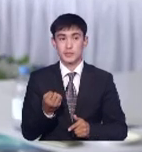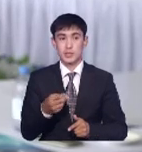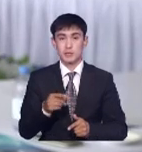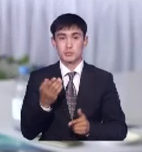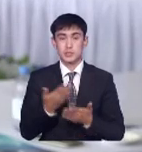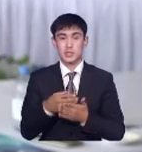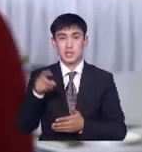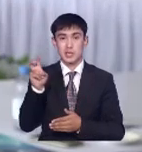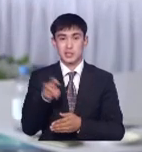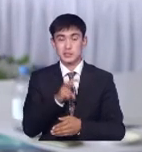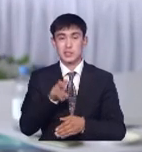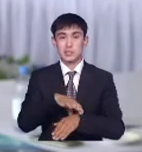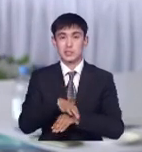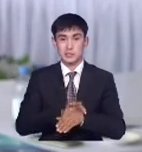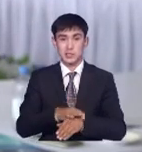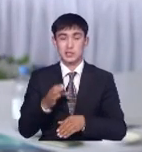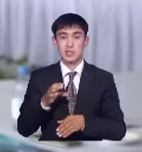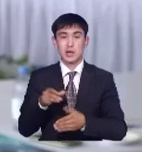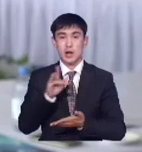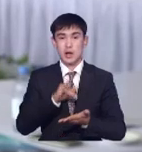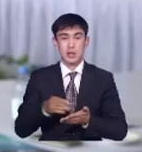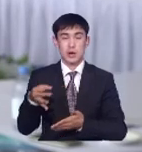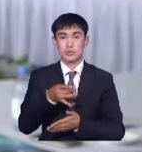Қырғызстан мен Тәжікстанда сондай қала және